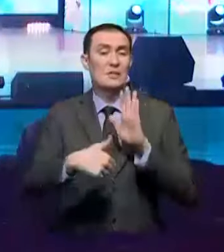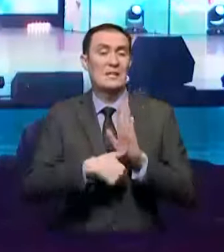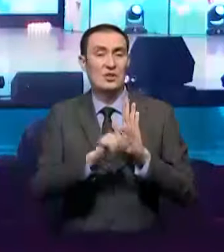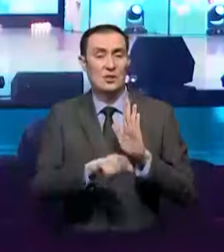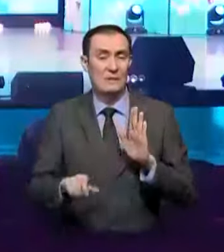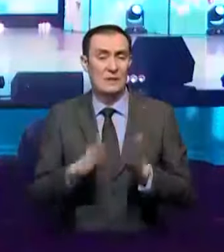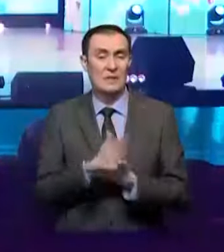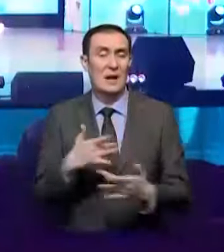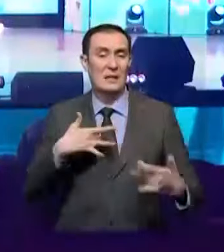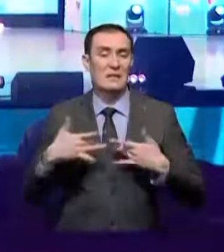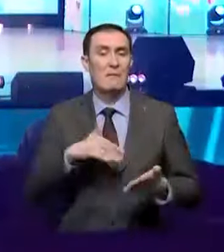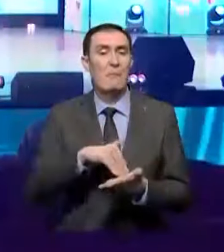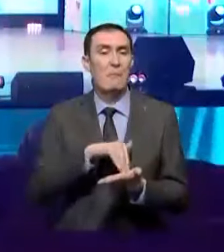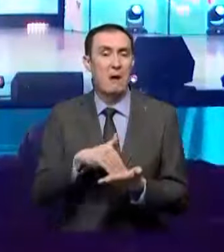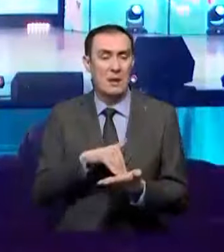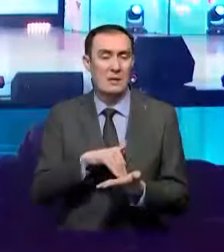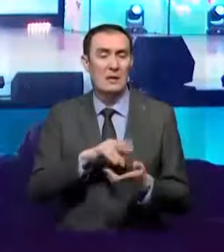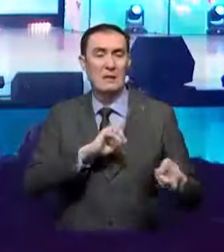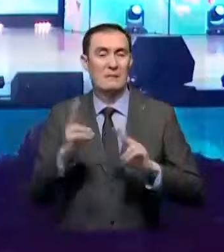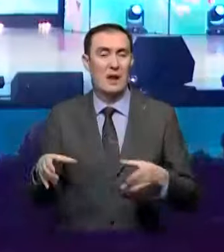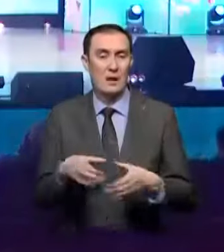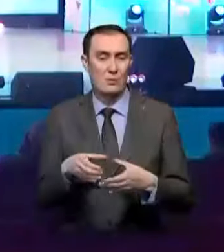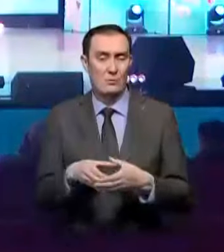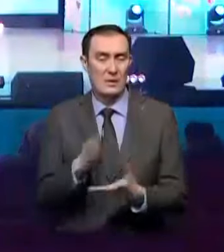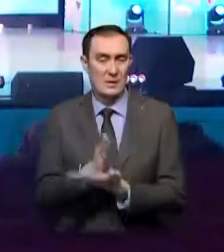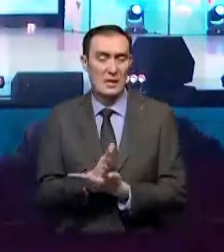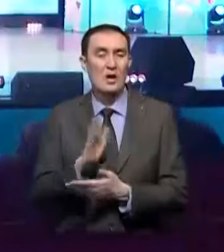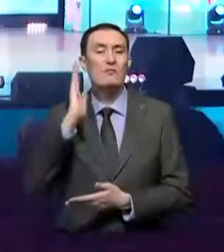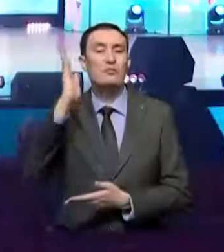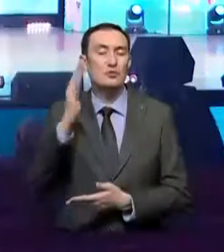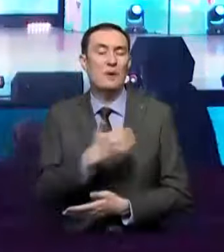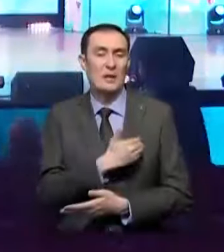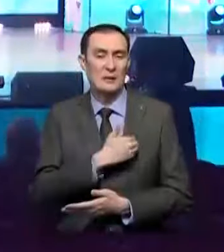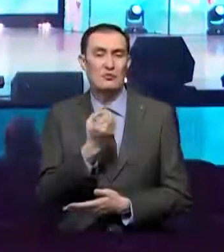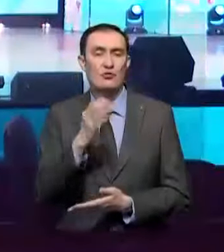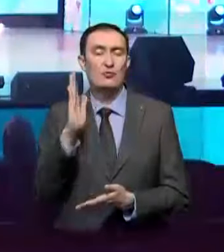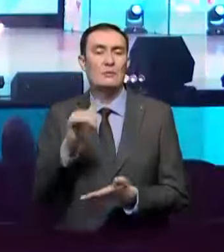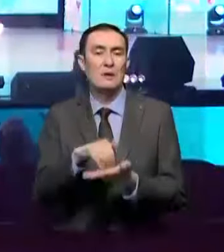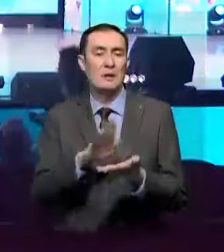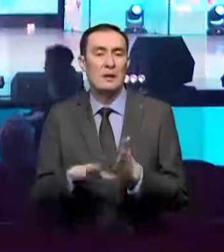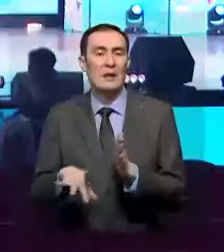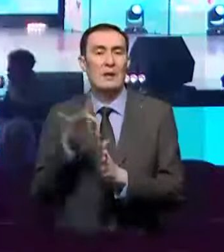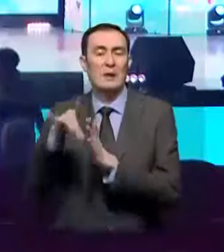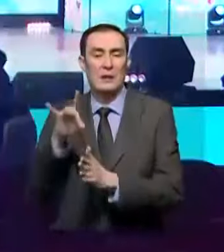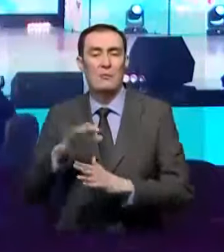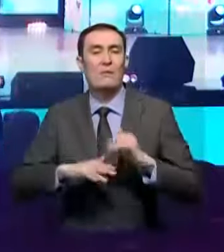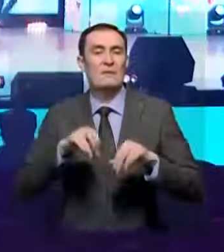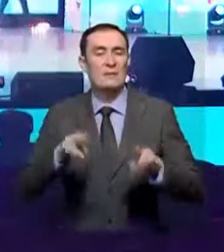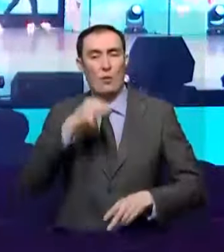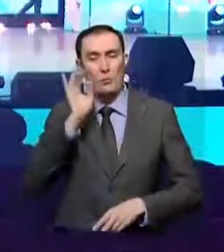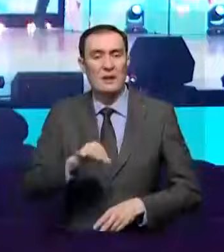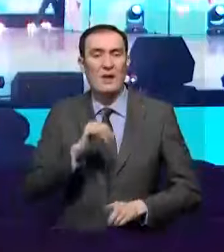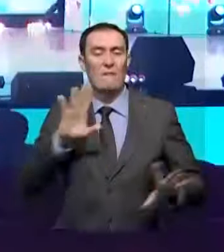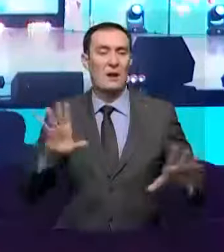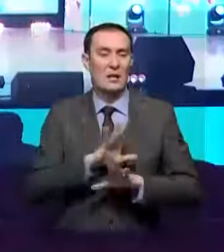человек артистов балета танцевальную группу. В будущем мы хотим набрать профессиональных, достойных